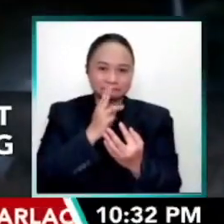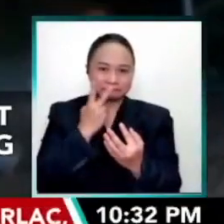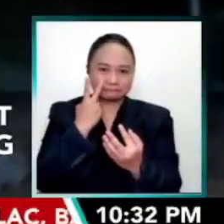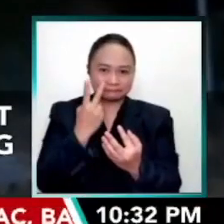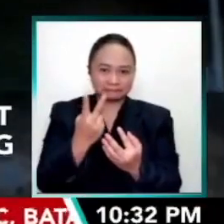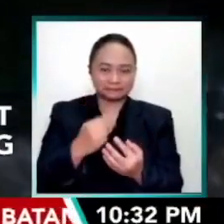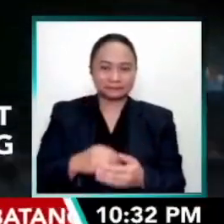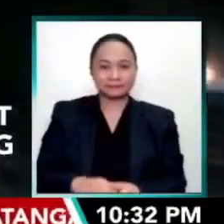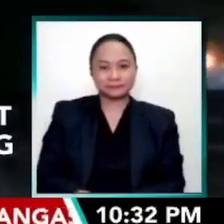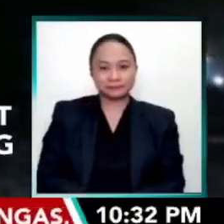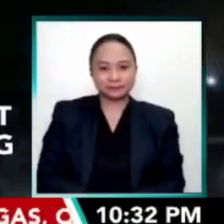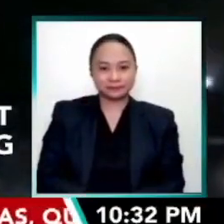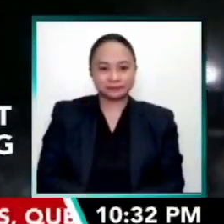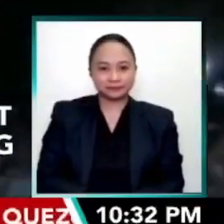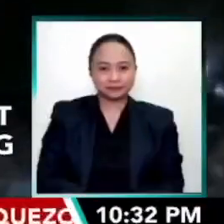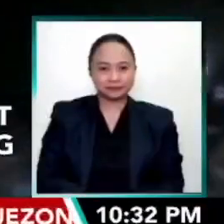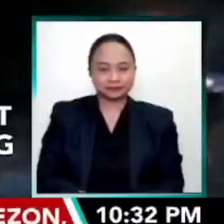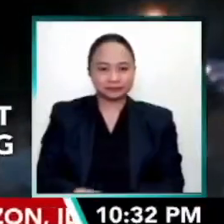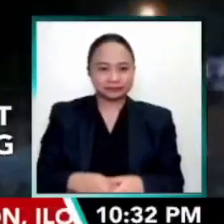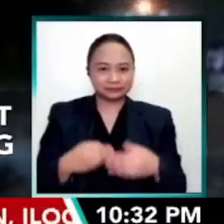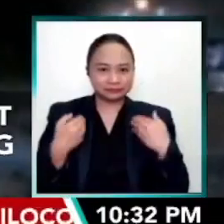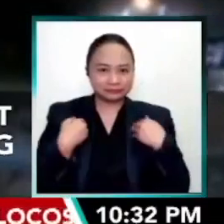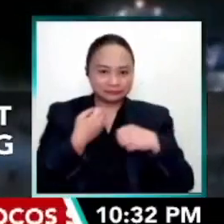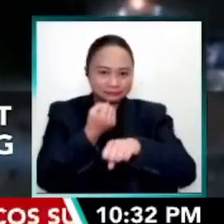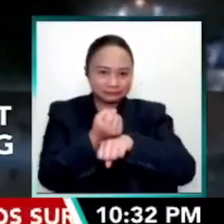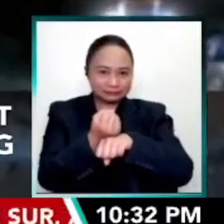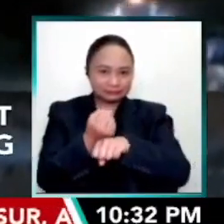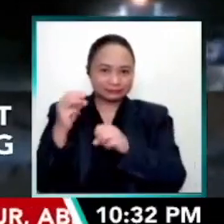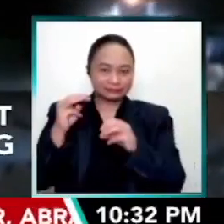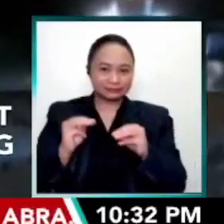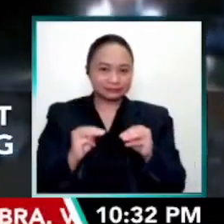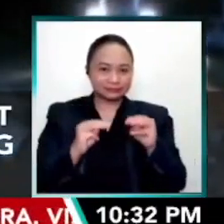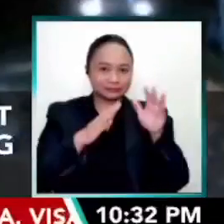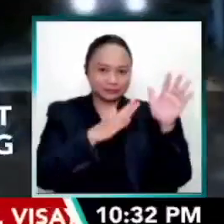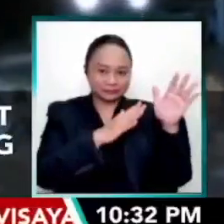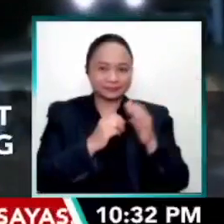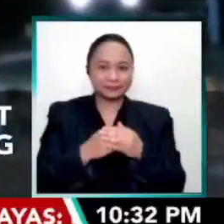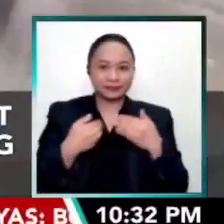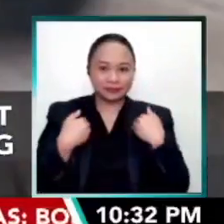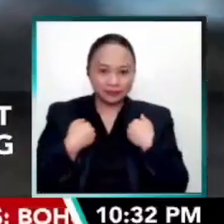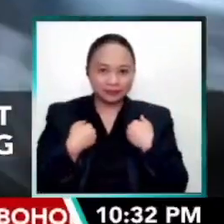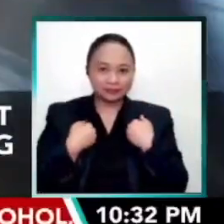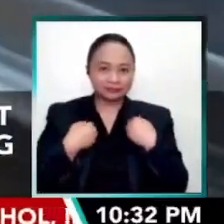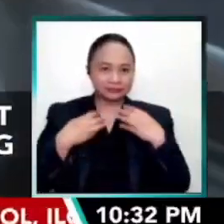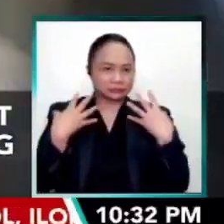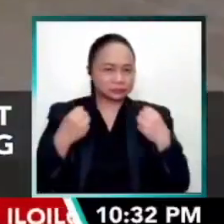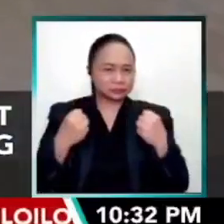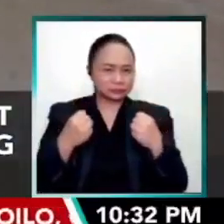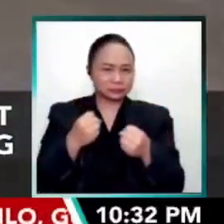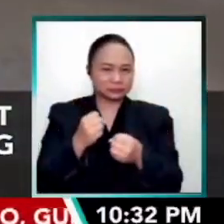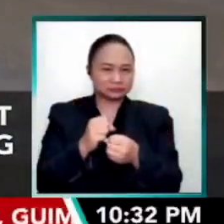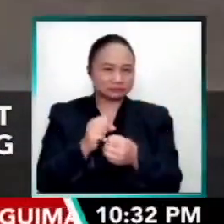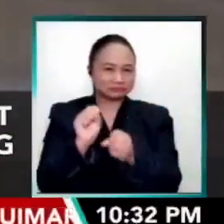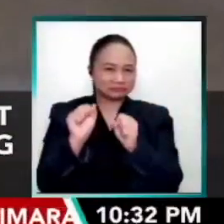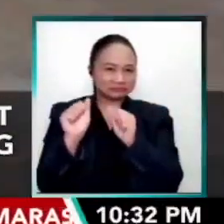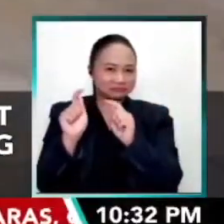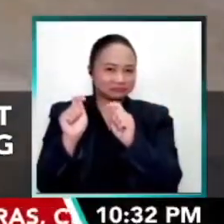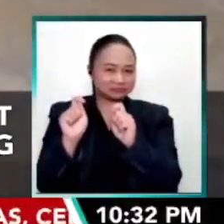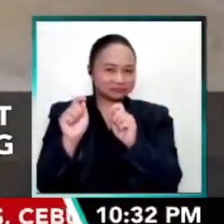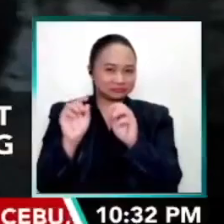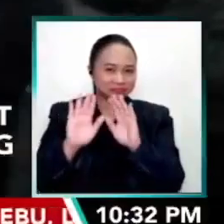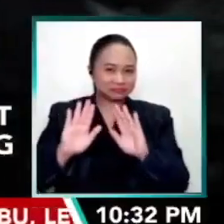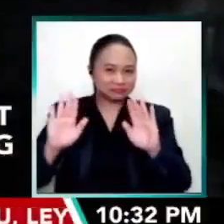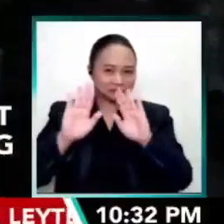Nagka-rockslide sa Bontoc sa Bangan Road sa Mountain Province nitong weekend kasunod ng malakas na buhos ng ulan. Sa inisyal na ulat, isang van ang tinamaan ng bumagsak na